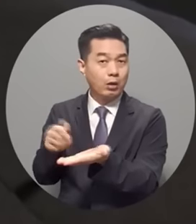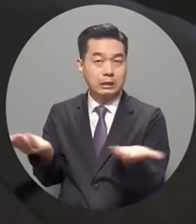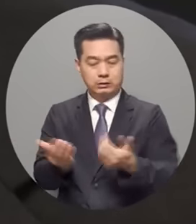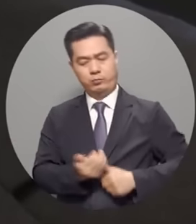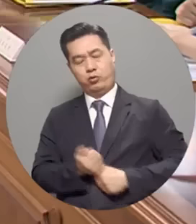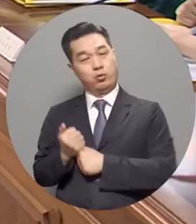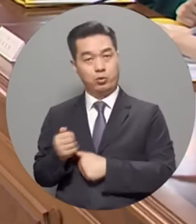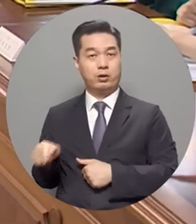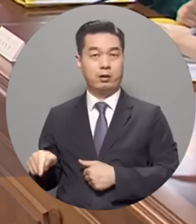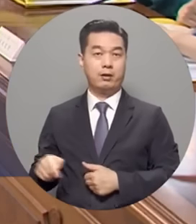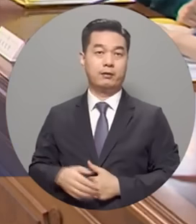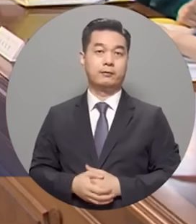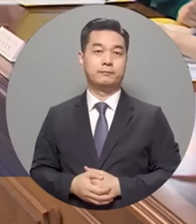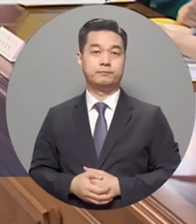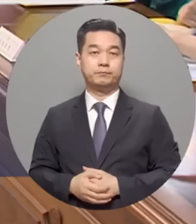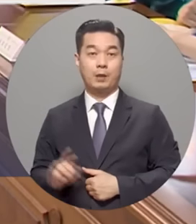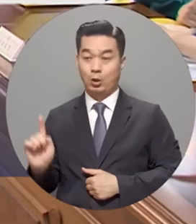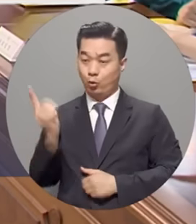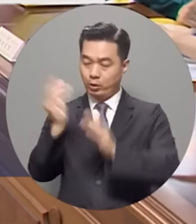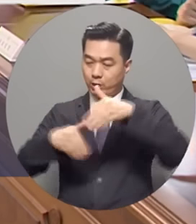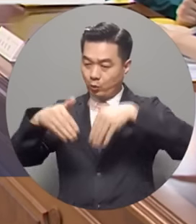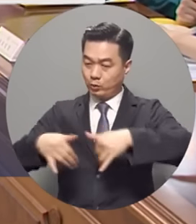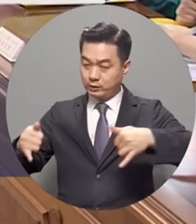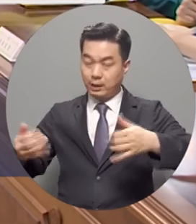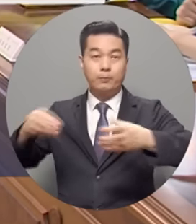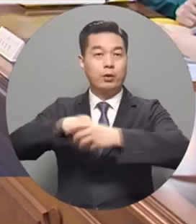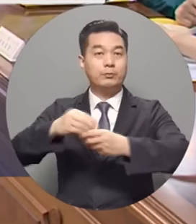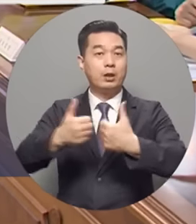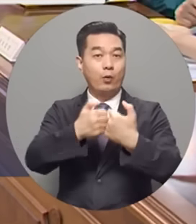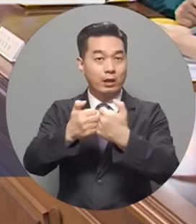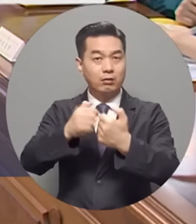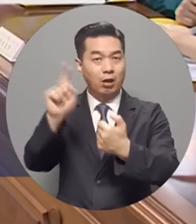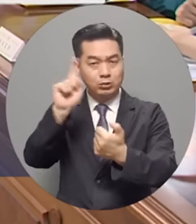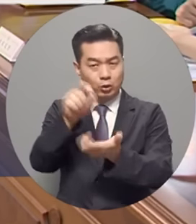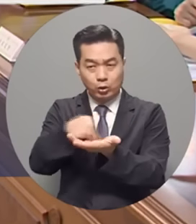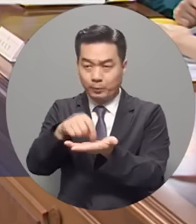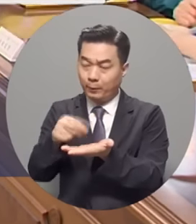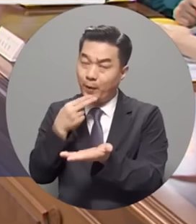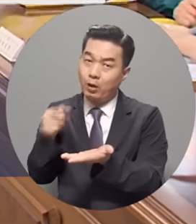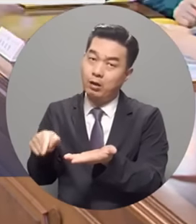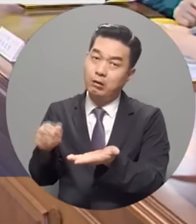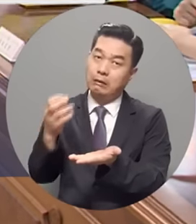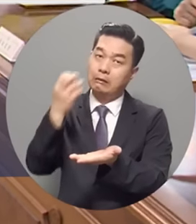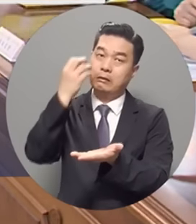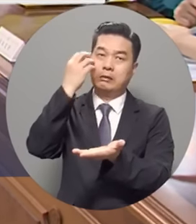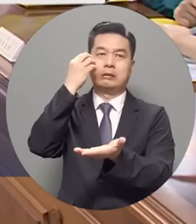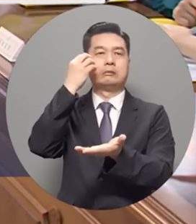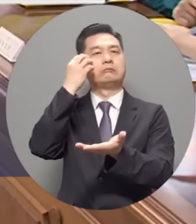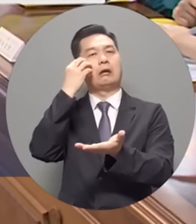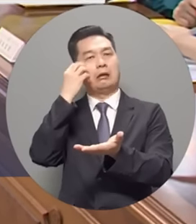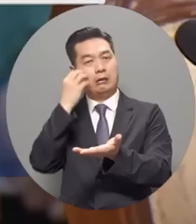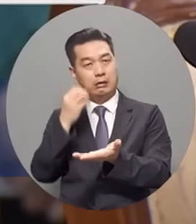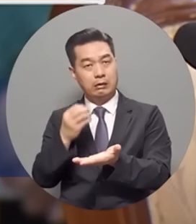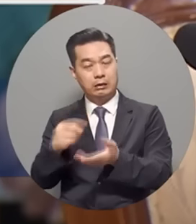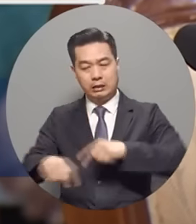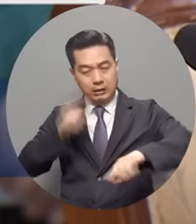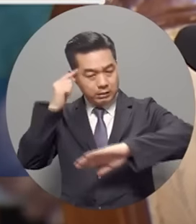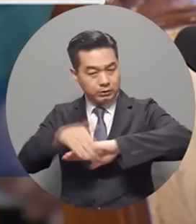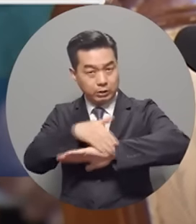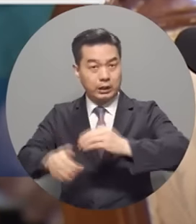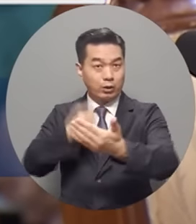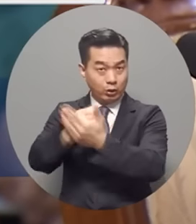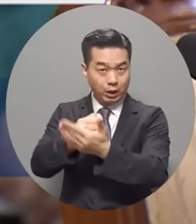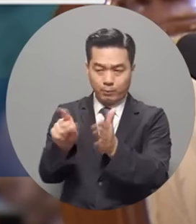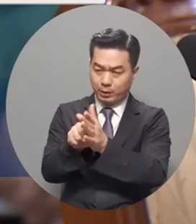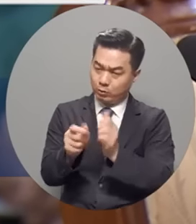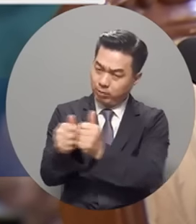겁니다 고의 자들이 포함 회의에서 그런이 전혀 작성이 안 되어 있다고 하는 거는 과연 이런 정책 결정을 저희가 믿고 따라야